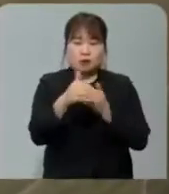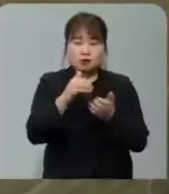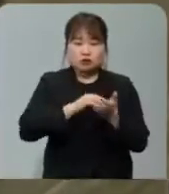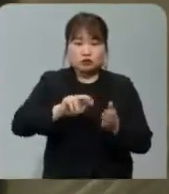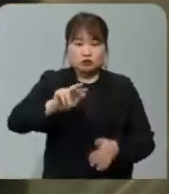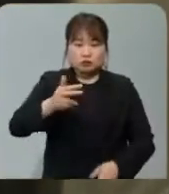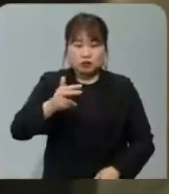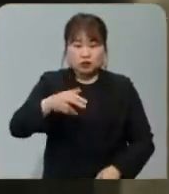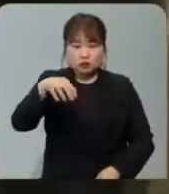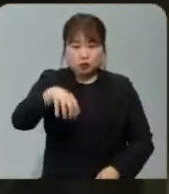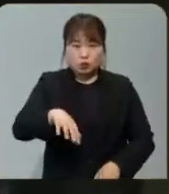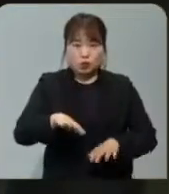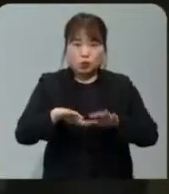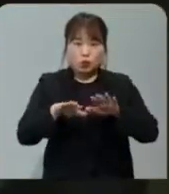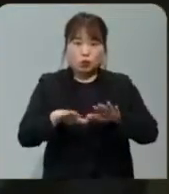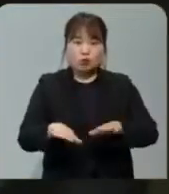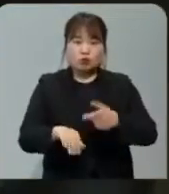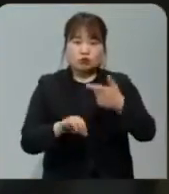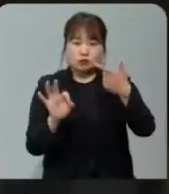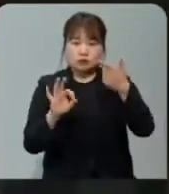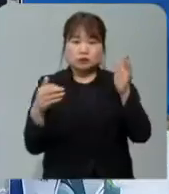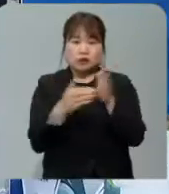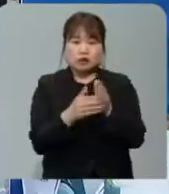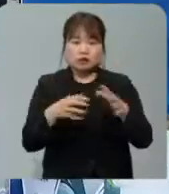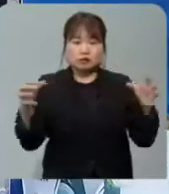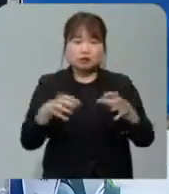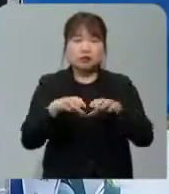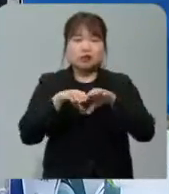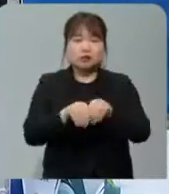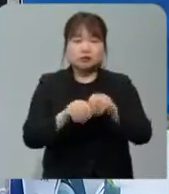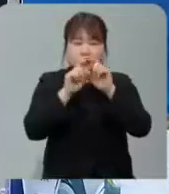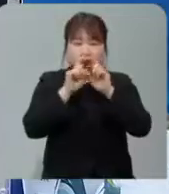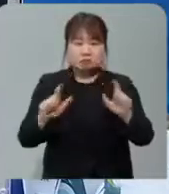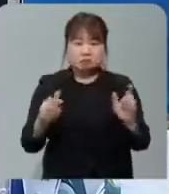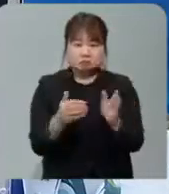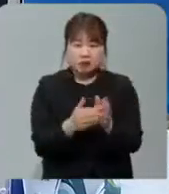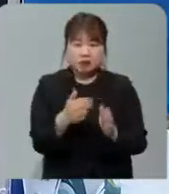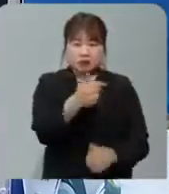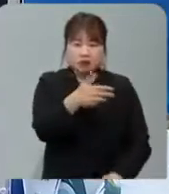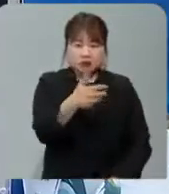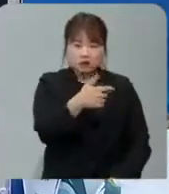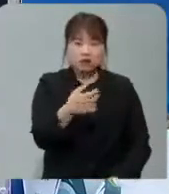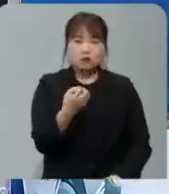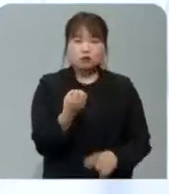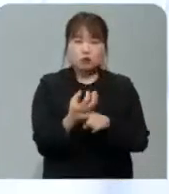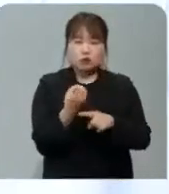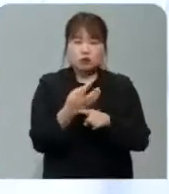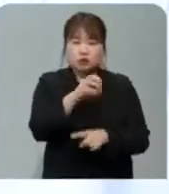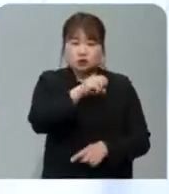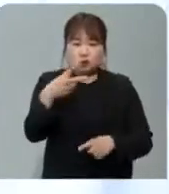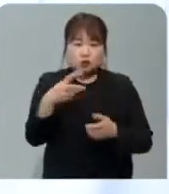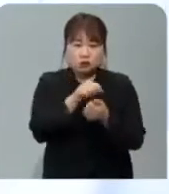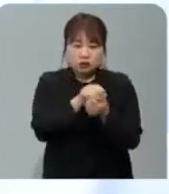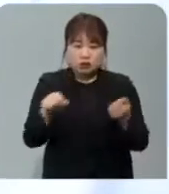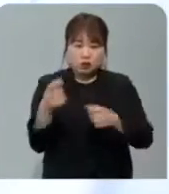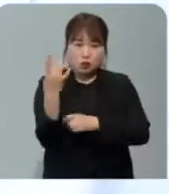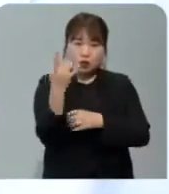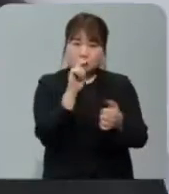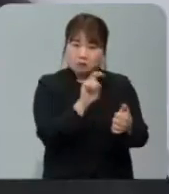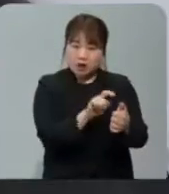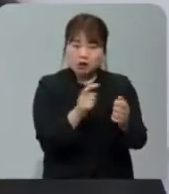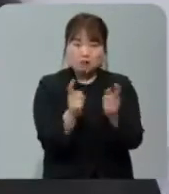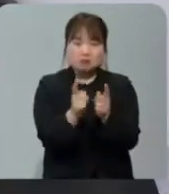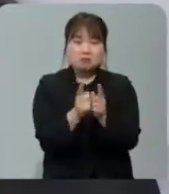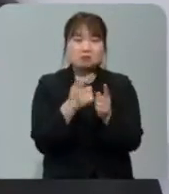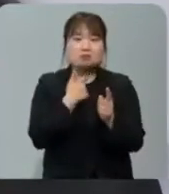10일까지 집합금지 행정명령을 내렸습니다. 제천과 보은, 영동, 진천에서도 기존 확진자의 접촉자